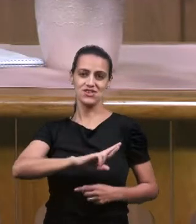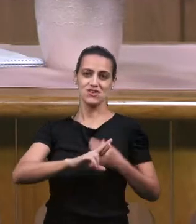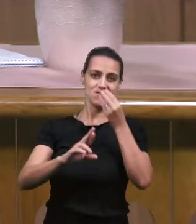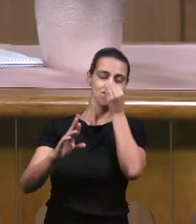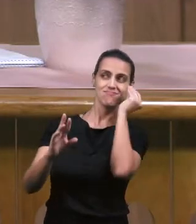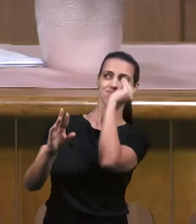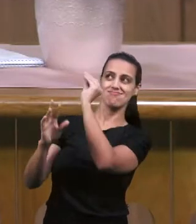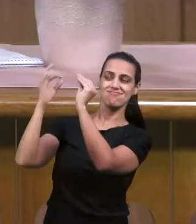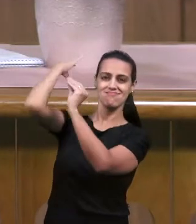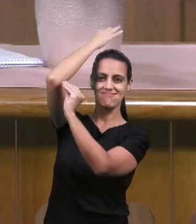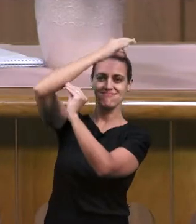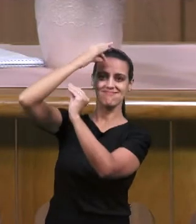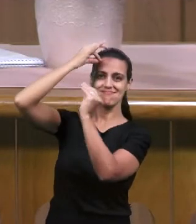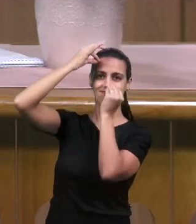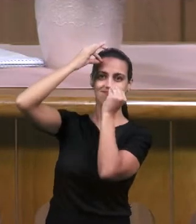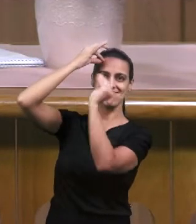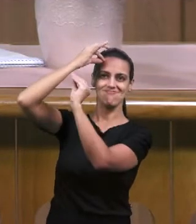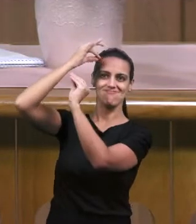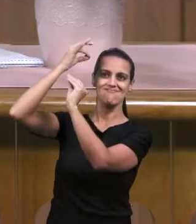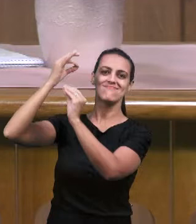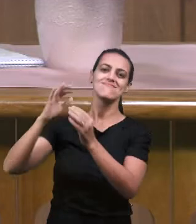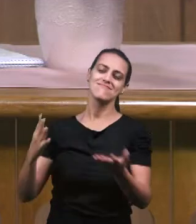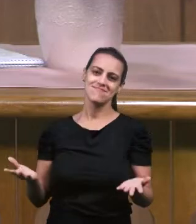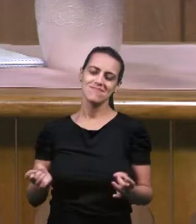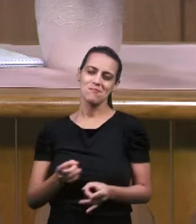Saint-Esprit. Et religion n'a pas besoin du